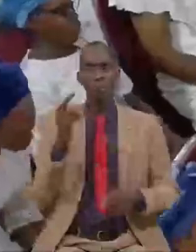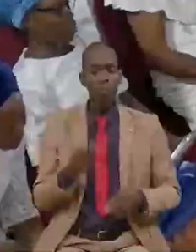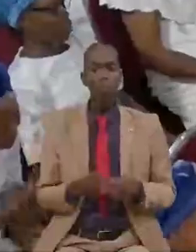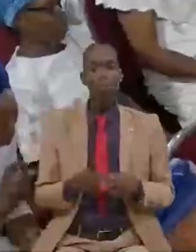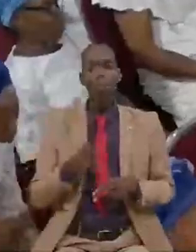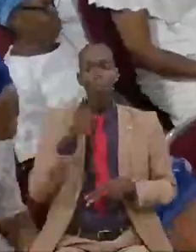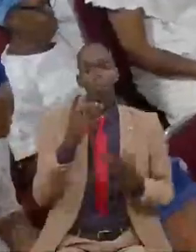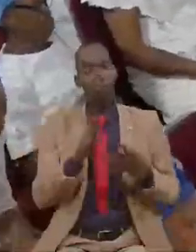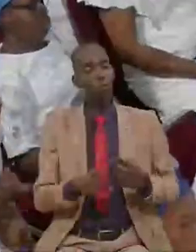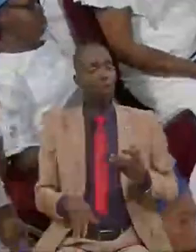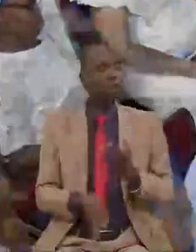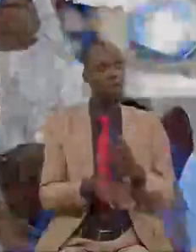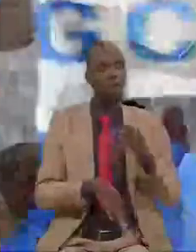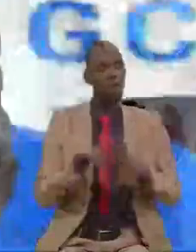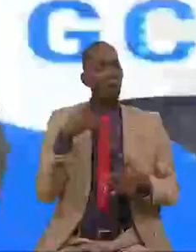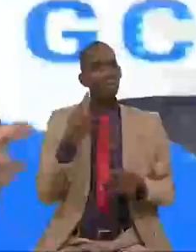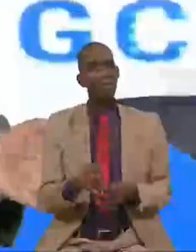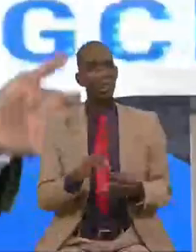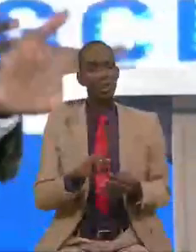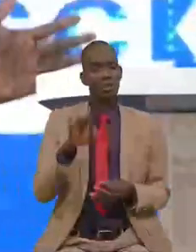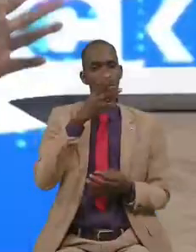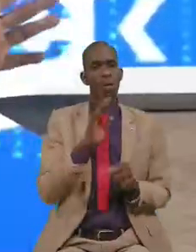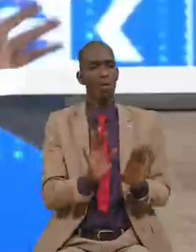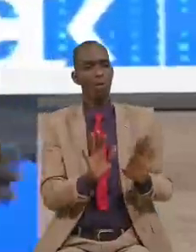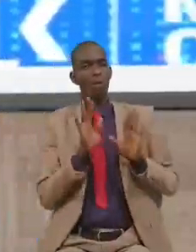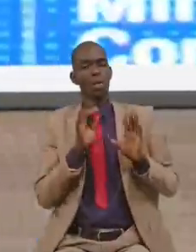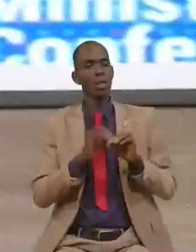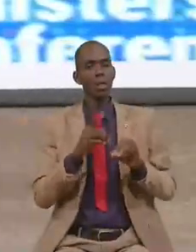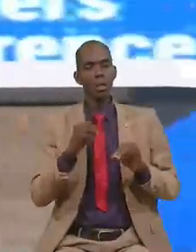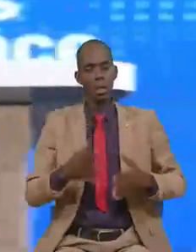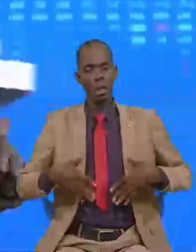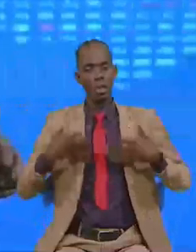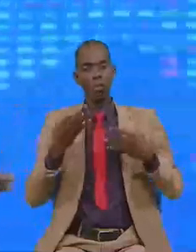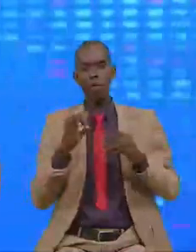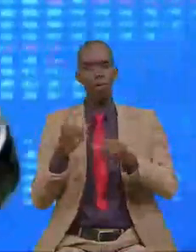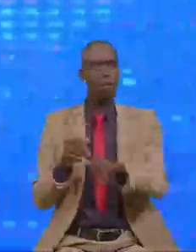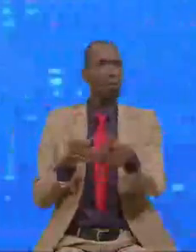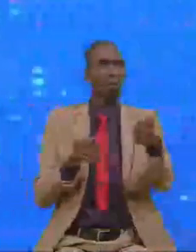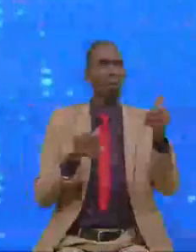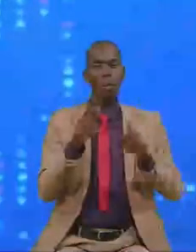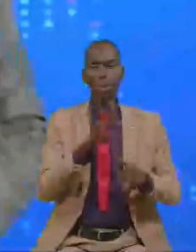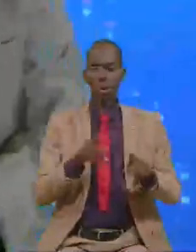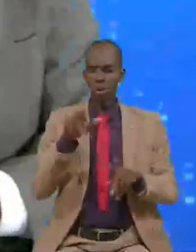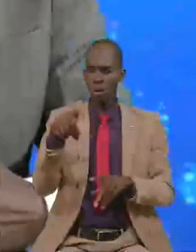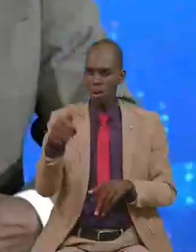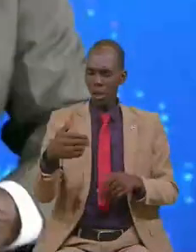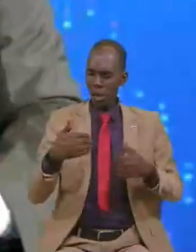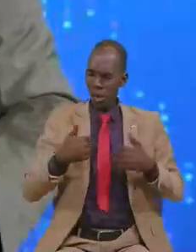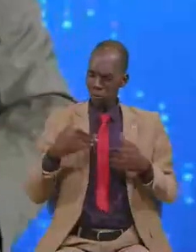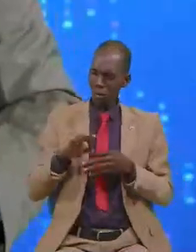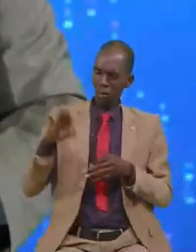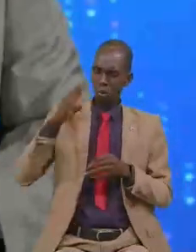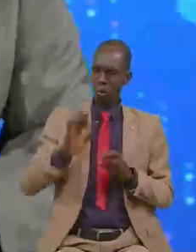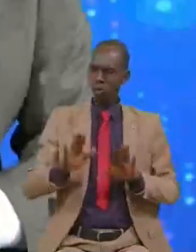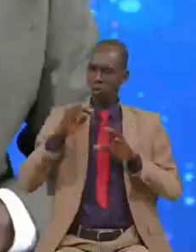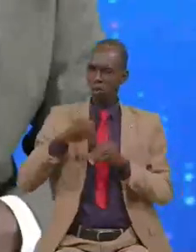Tu veux chasser des esprits de crainte dans la vie d'autres personnes. Et cet esprit de crainte est en